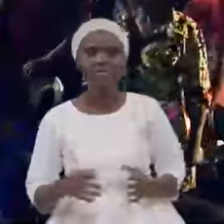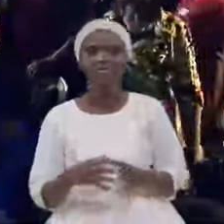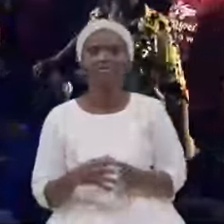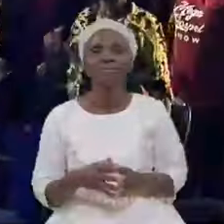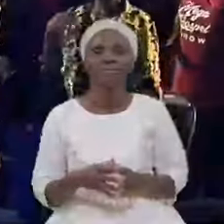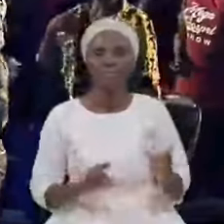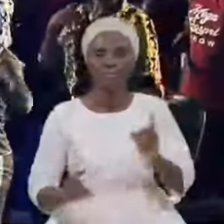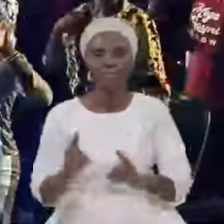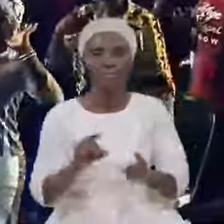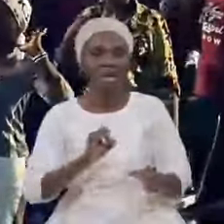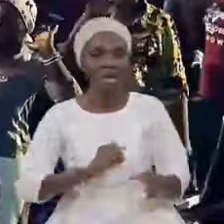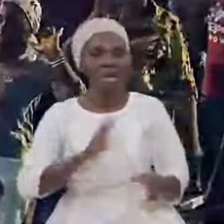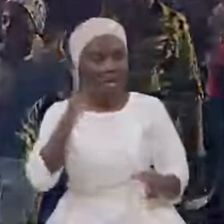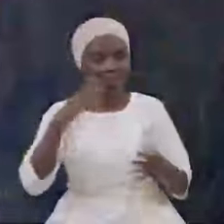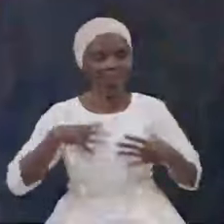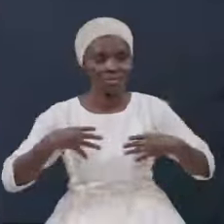pas ôter ma vie.